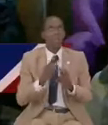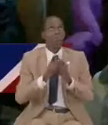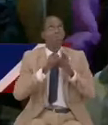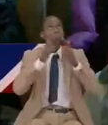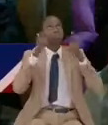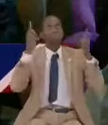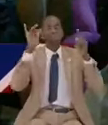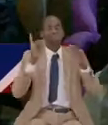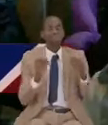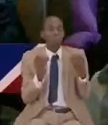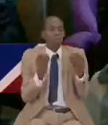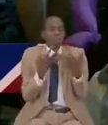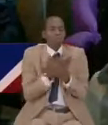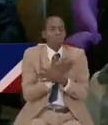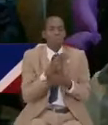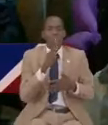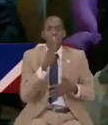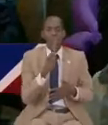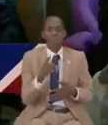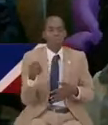Jérémie de 12